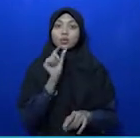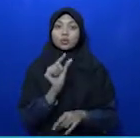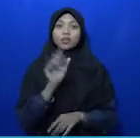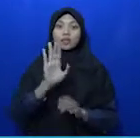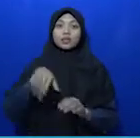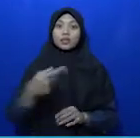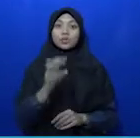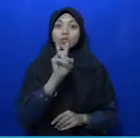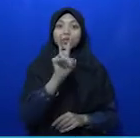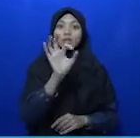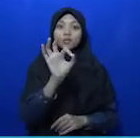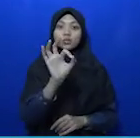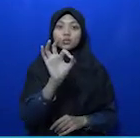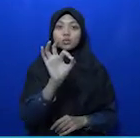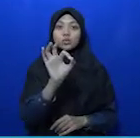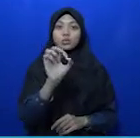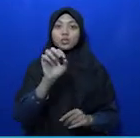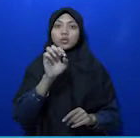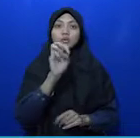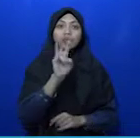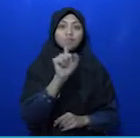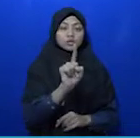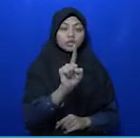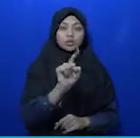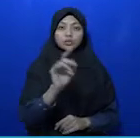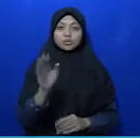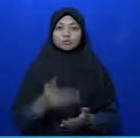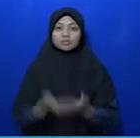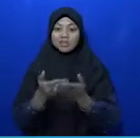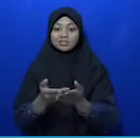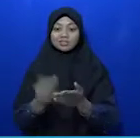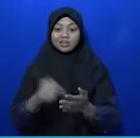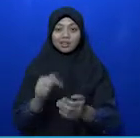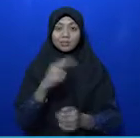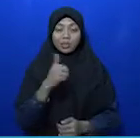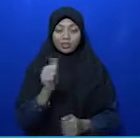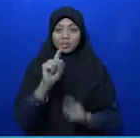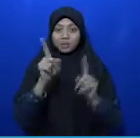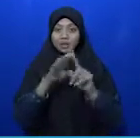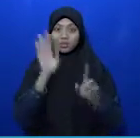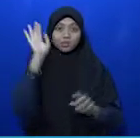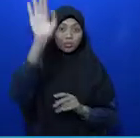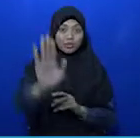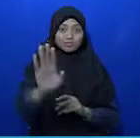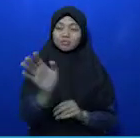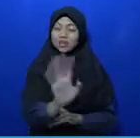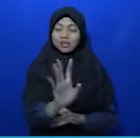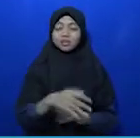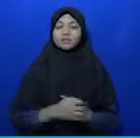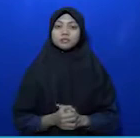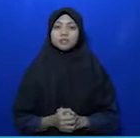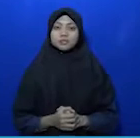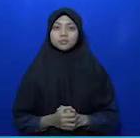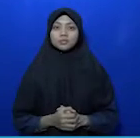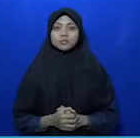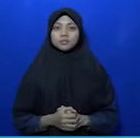yang 2041, dia akan ditaruh di situ adalah kriteria. Sepanjang kriteria itu dipenuhi, dia boleh sampai ke